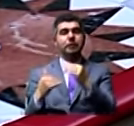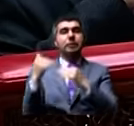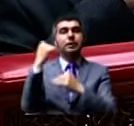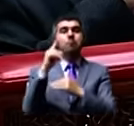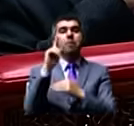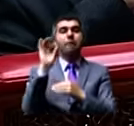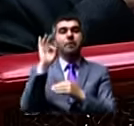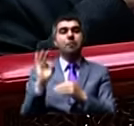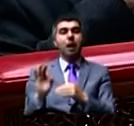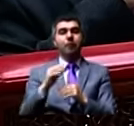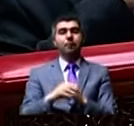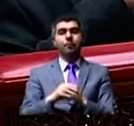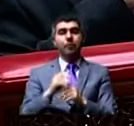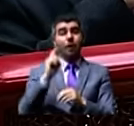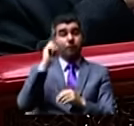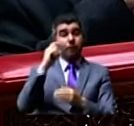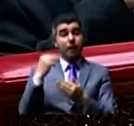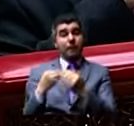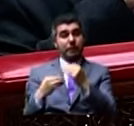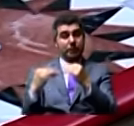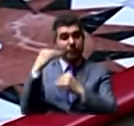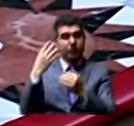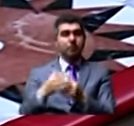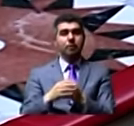وعندنا الامتياز، البورد ديال الامتياز، عندنا